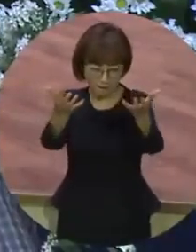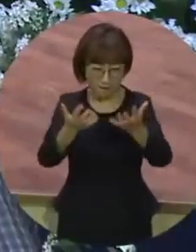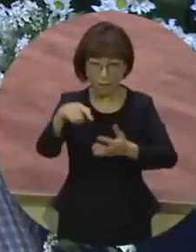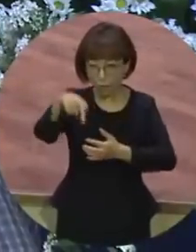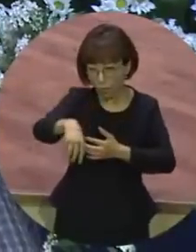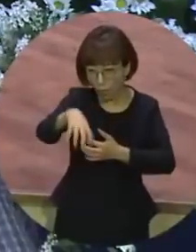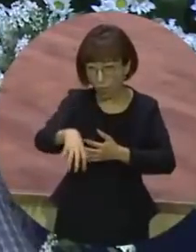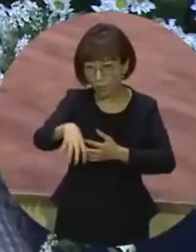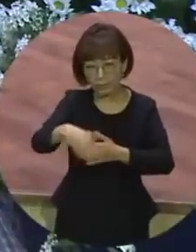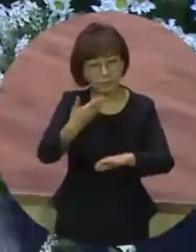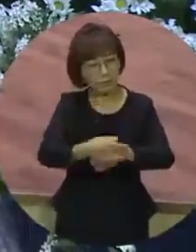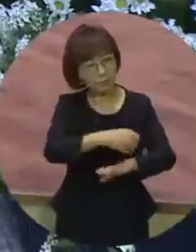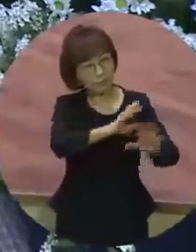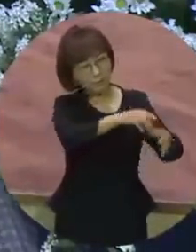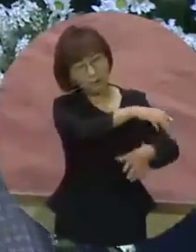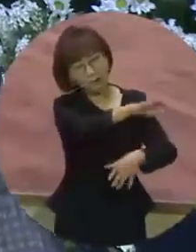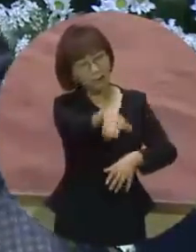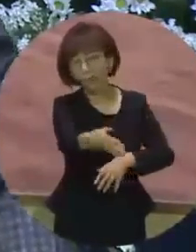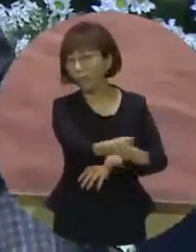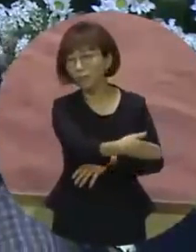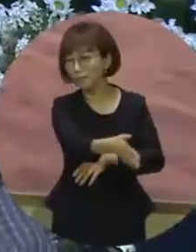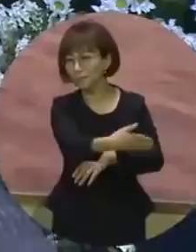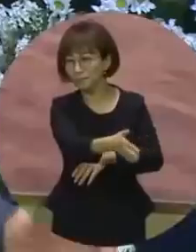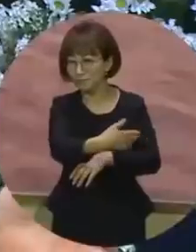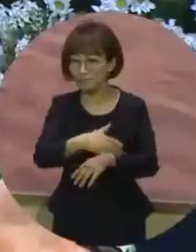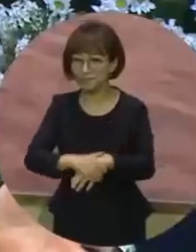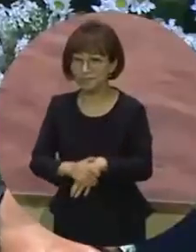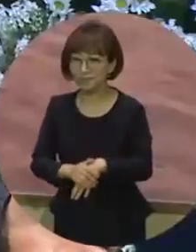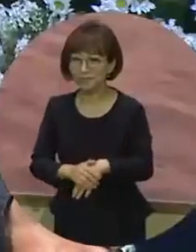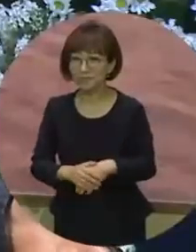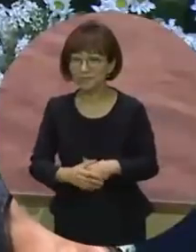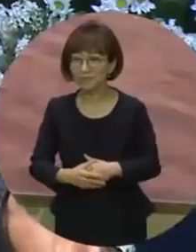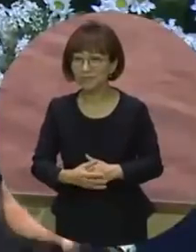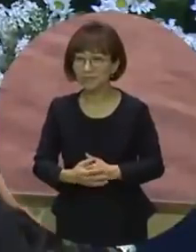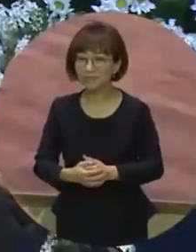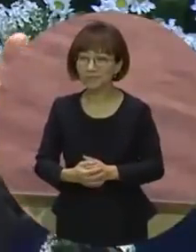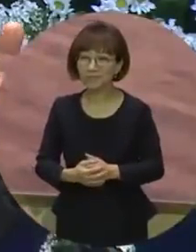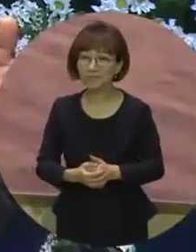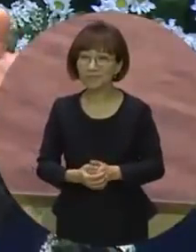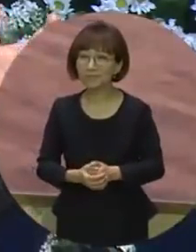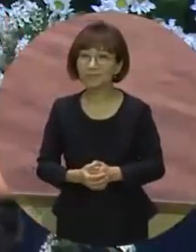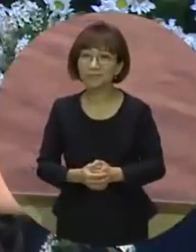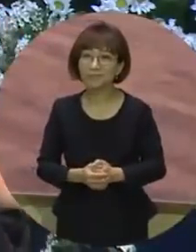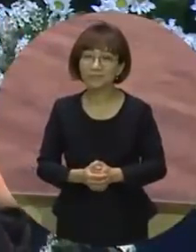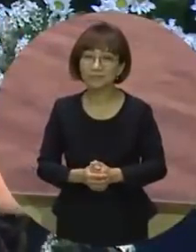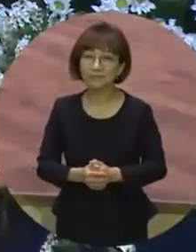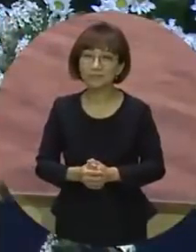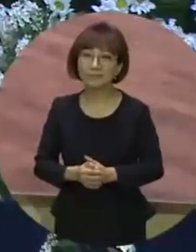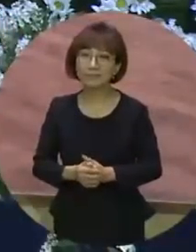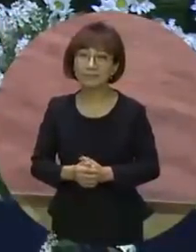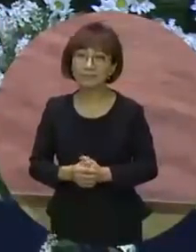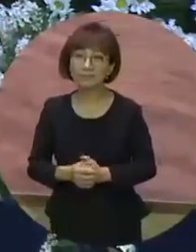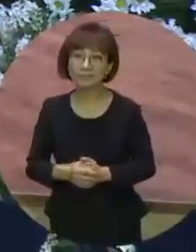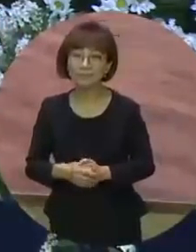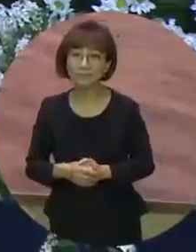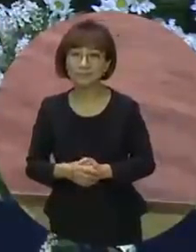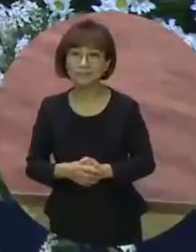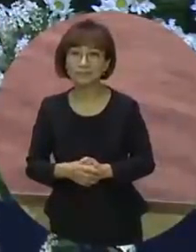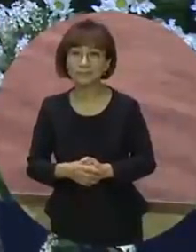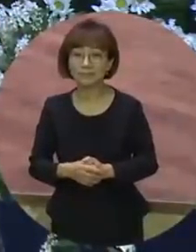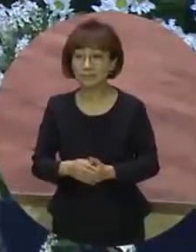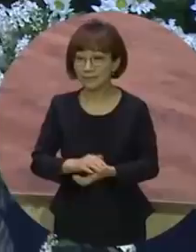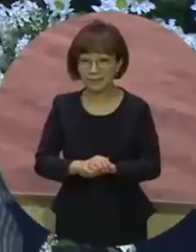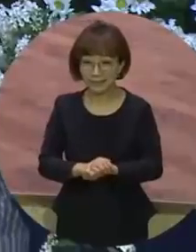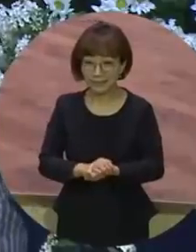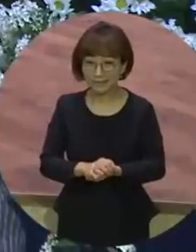속에서. 지금 우리 교회가요, 이 적지만은 여러분 이 적은 모임이 힘을 합쳐가지고